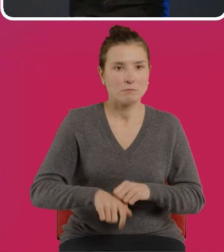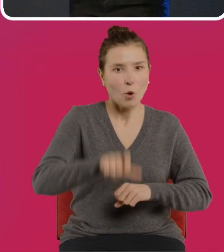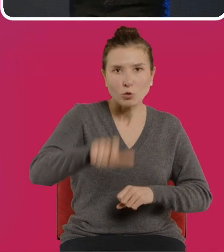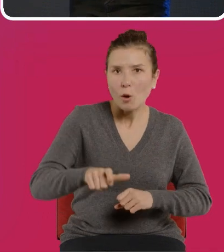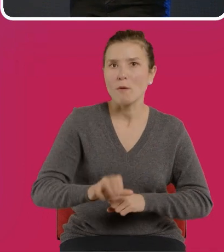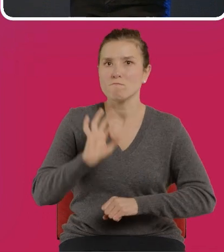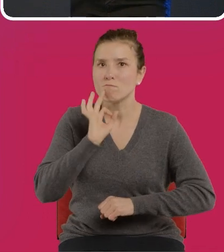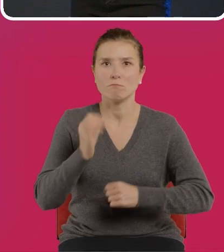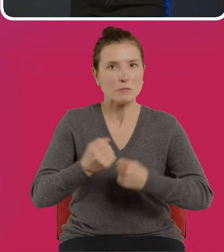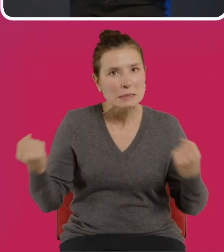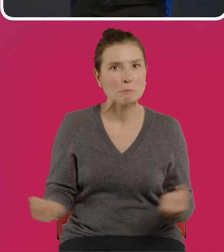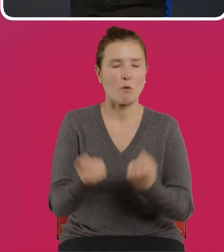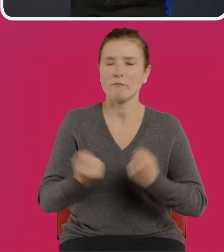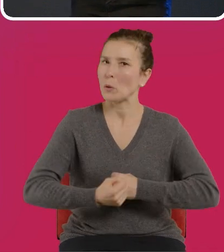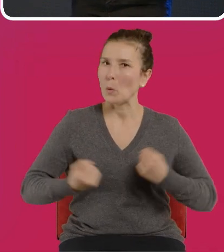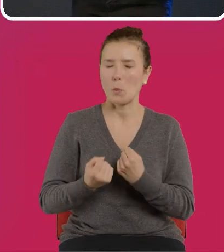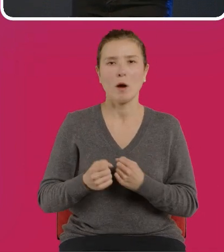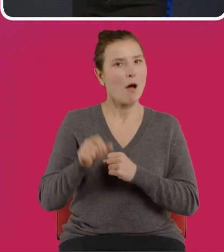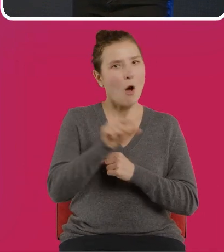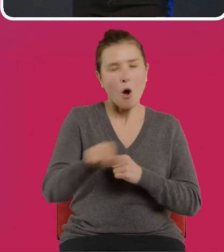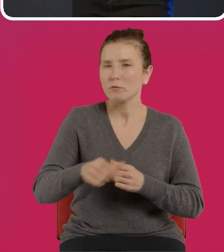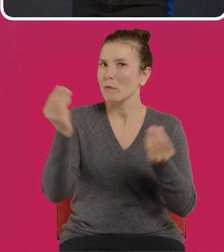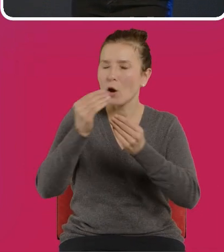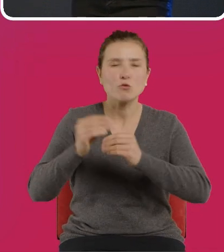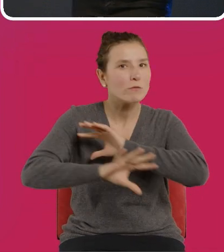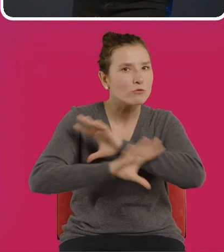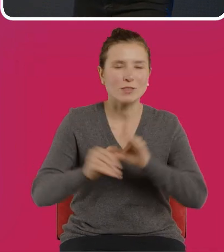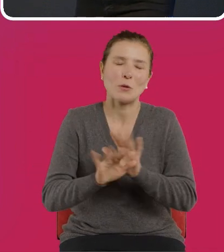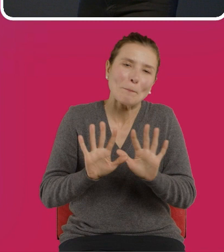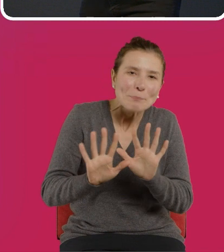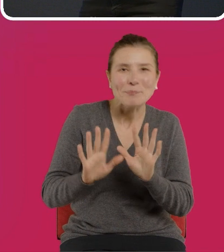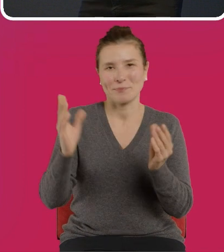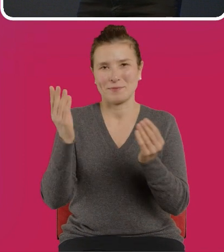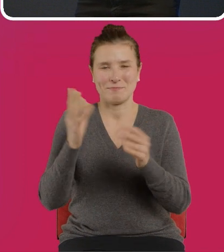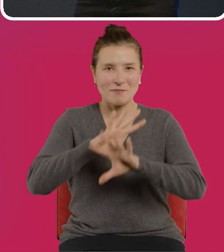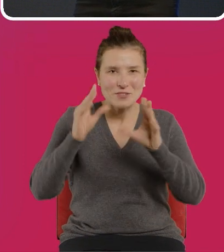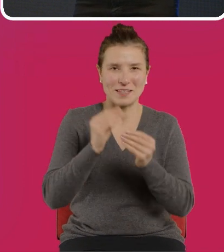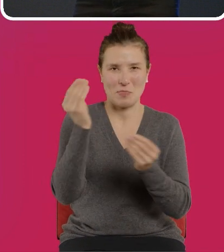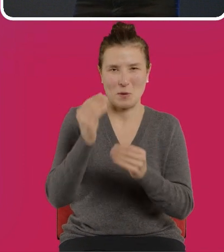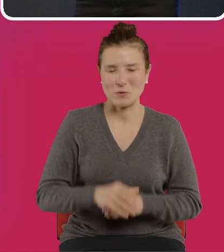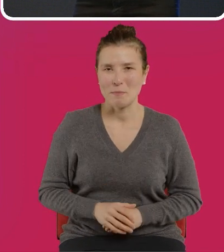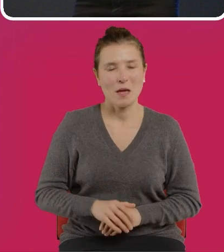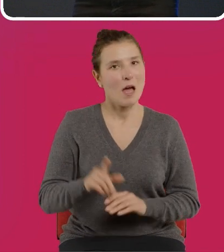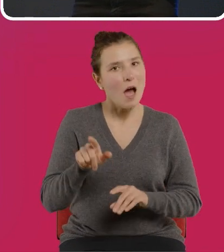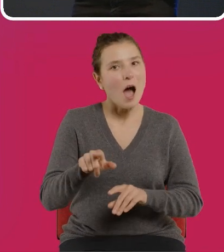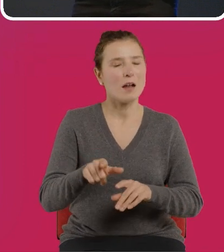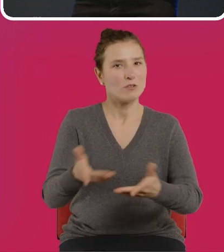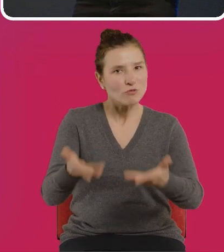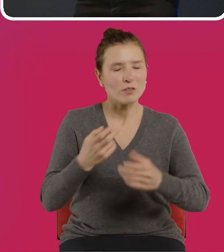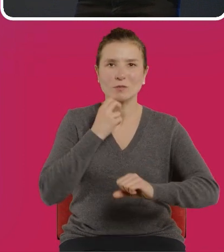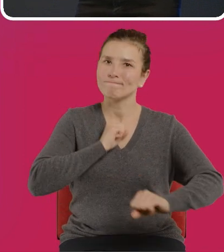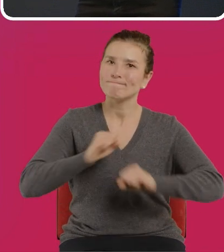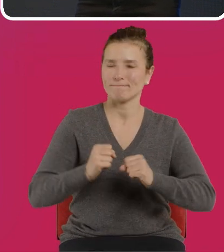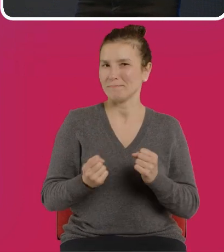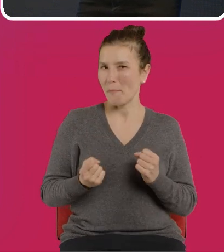do pracy, którzy nauczą się wszystkiego, prawie powiedzmy, ale dadzą taką mega ważną energię, która